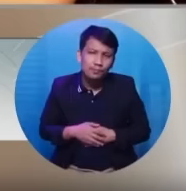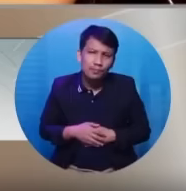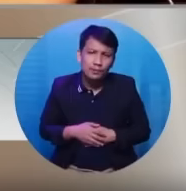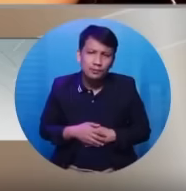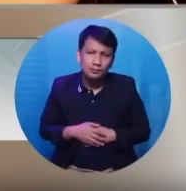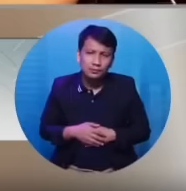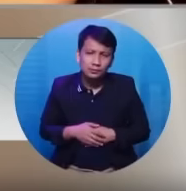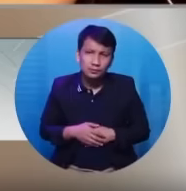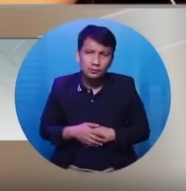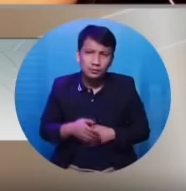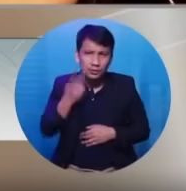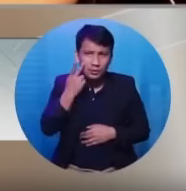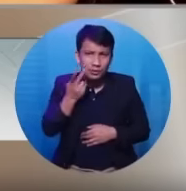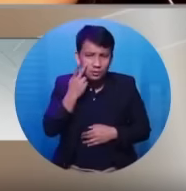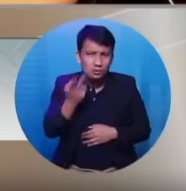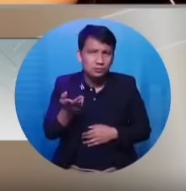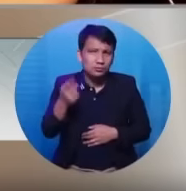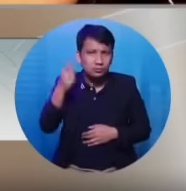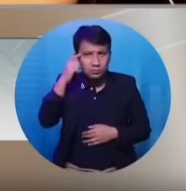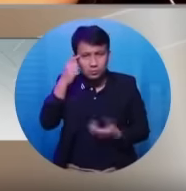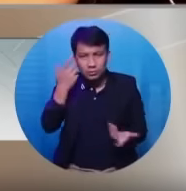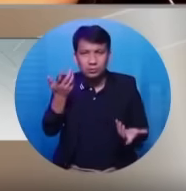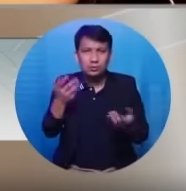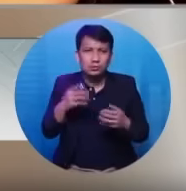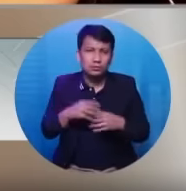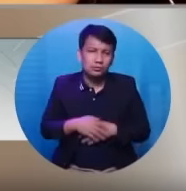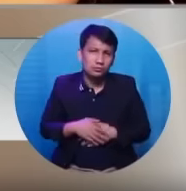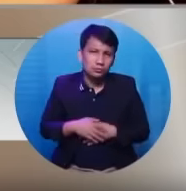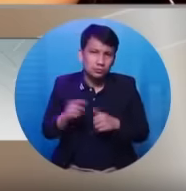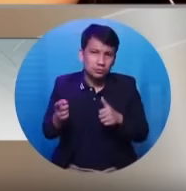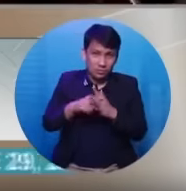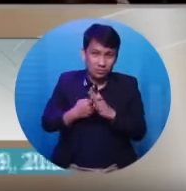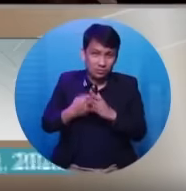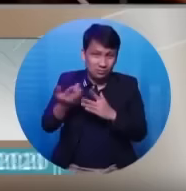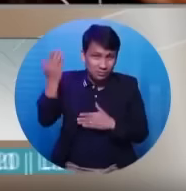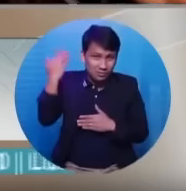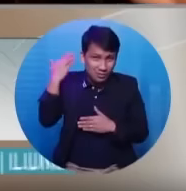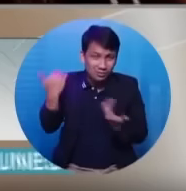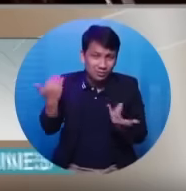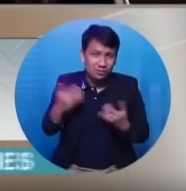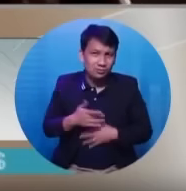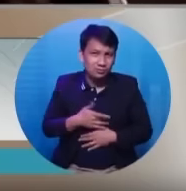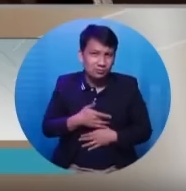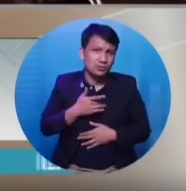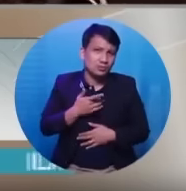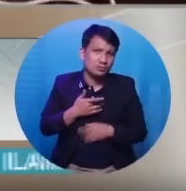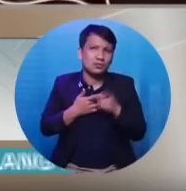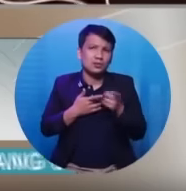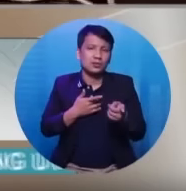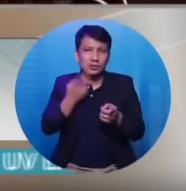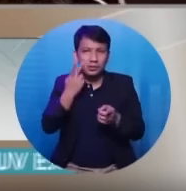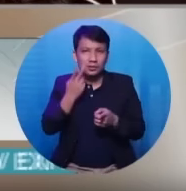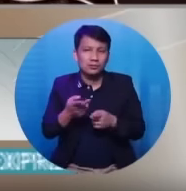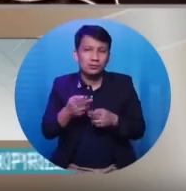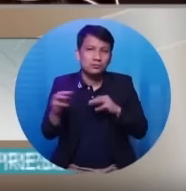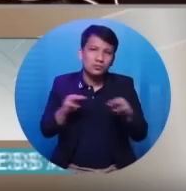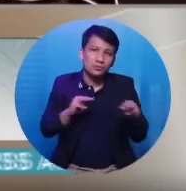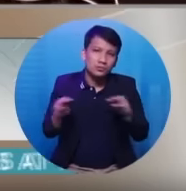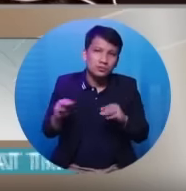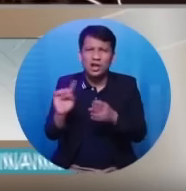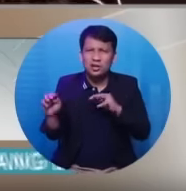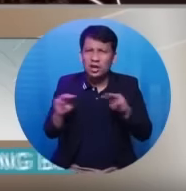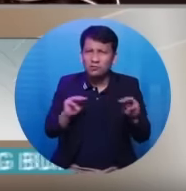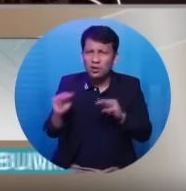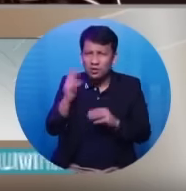okay, ayun, I was thinking baka, I don't know, kung neto lang nag-start yan o dati pa. Nakakaramdam ako, sir eh. May mga kilos, may mga salita